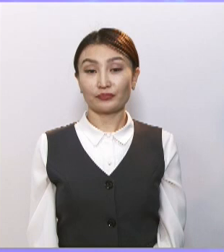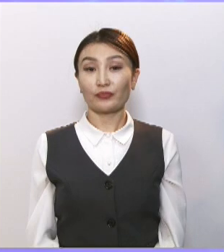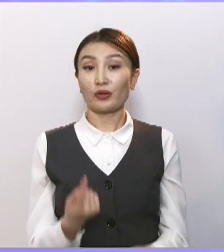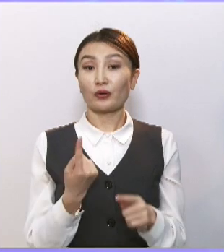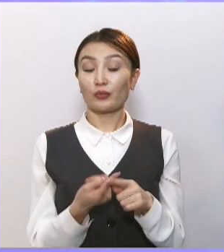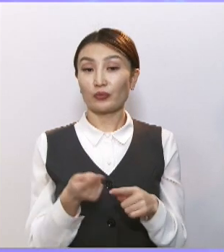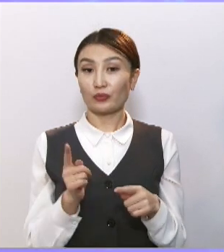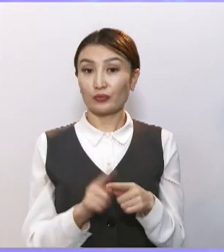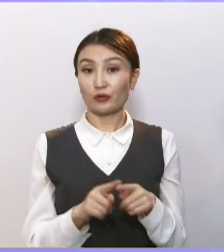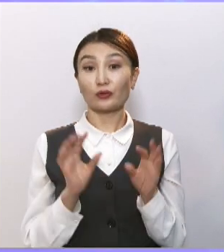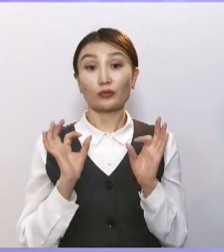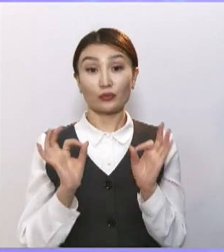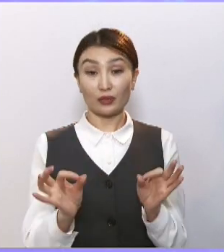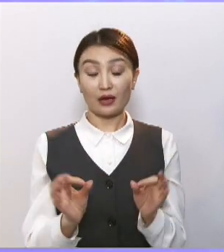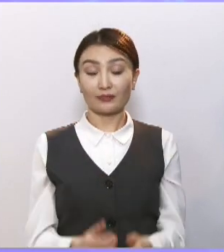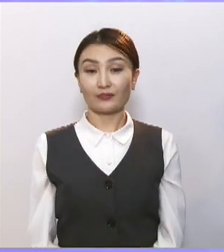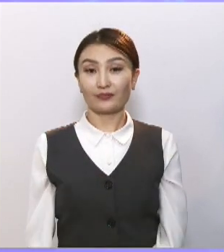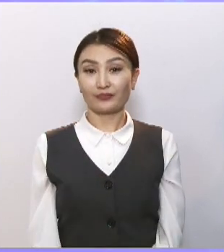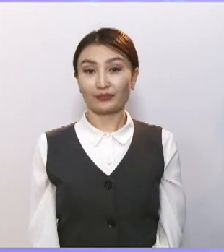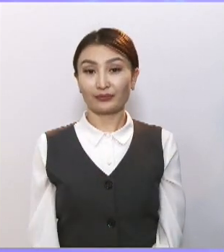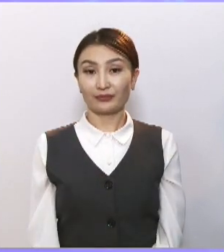Бул туура.